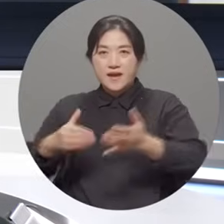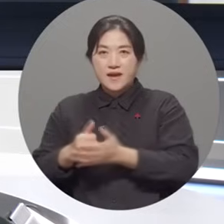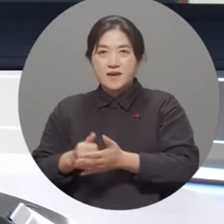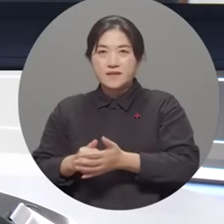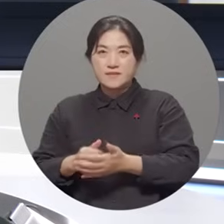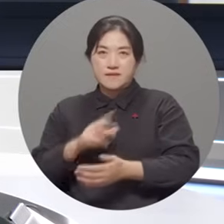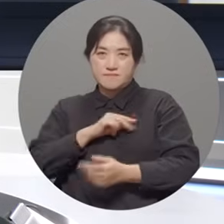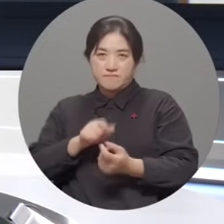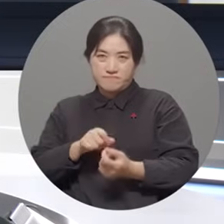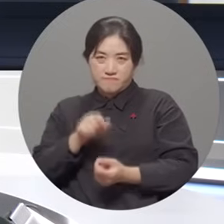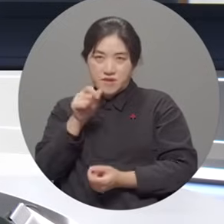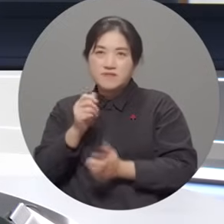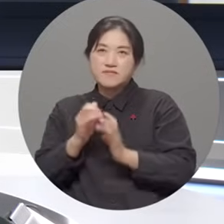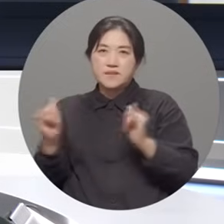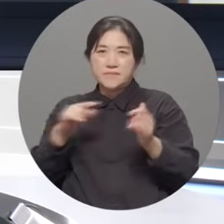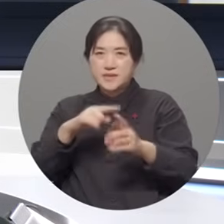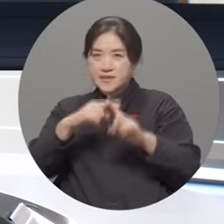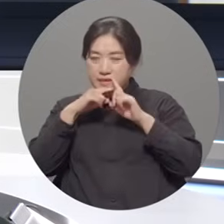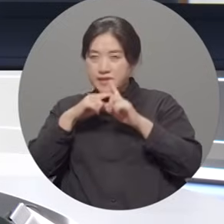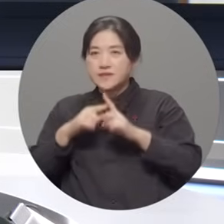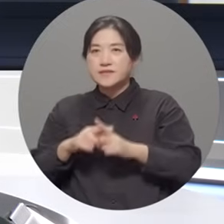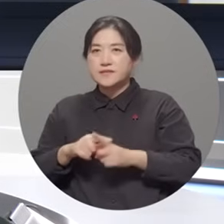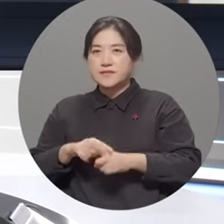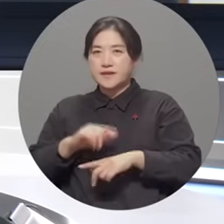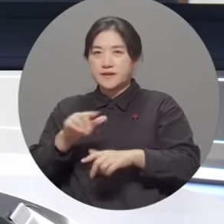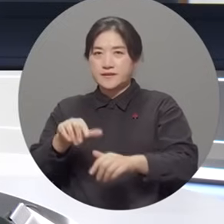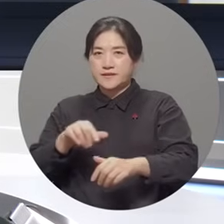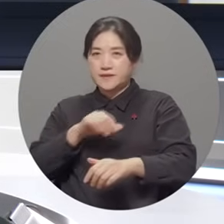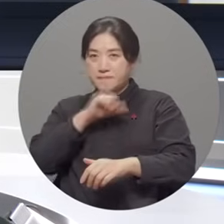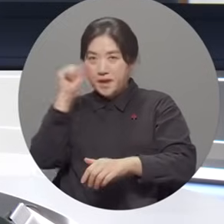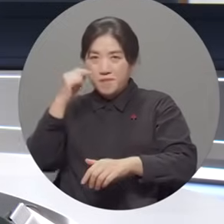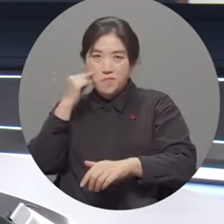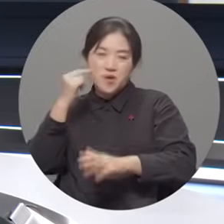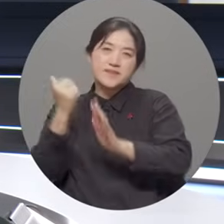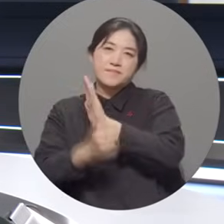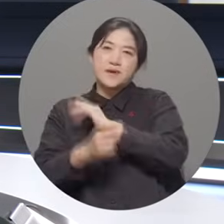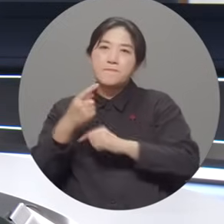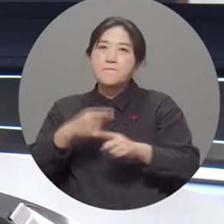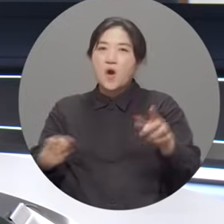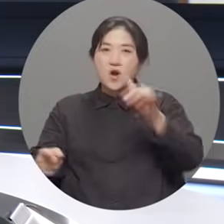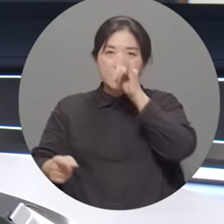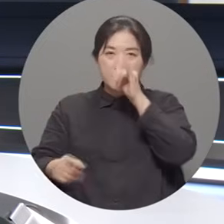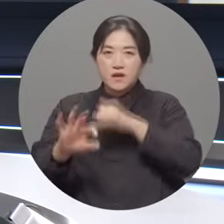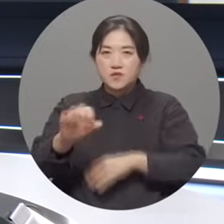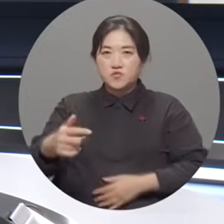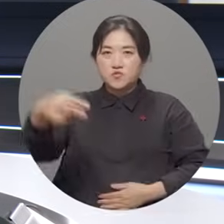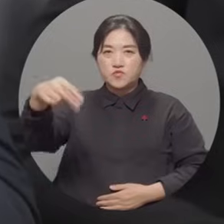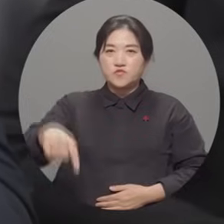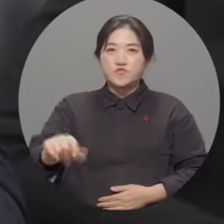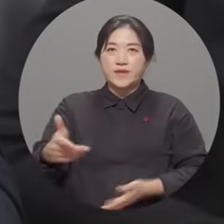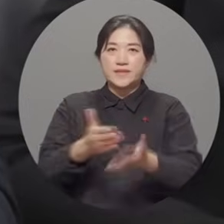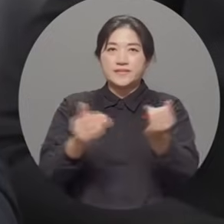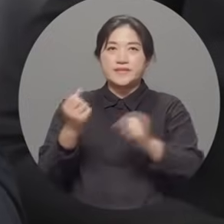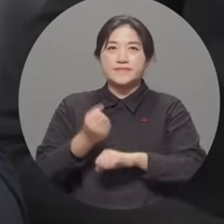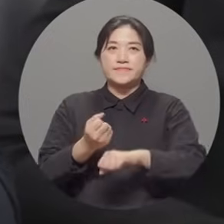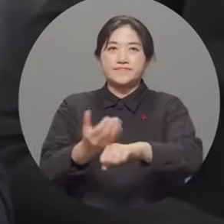희생을 끌어내지 못했다는 점에서 실패라는 평가도 나옵니다. 윤수환 기자가 보도합니다.